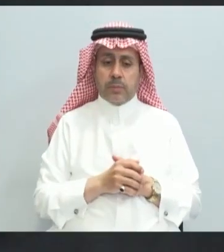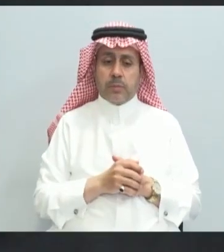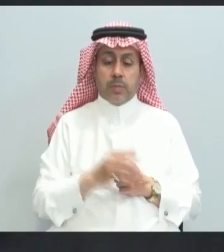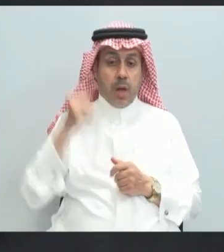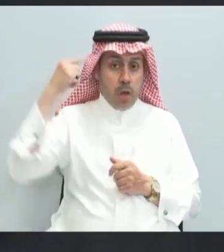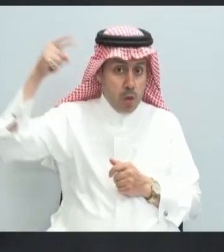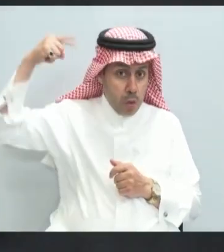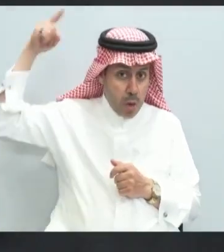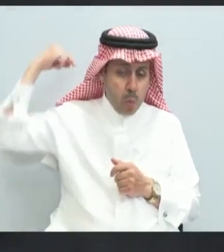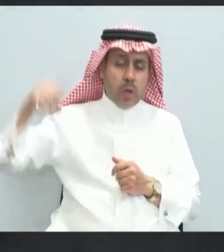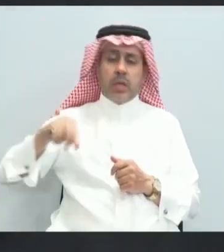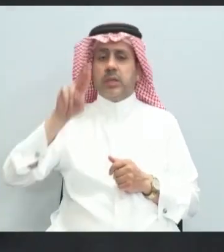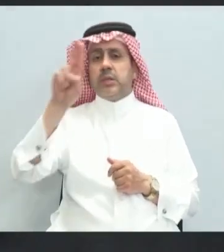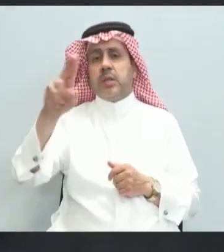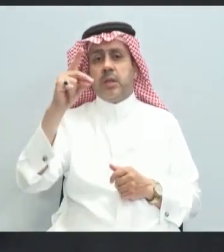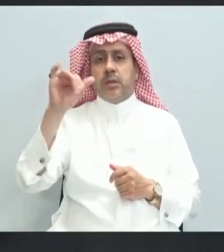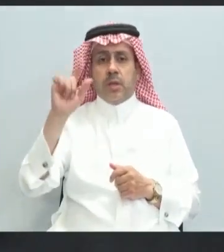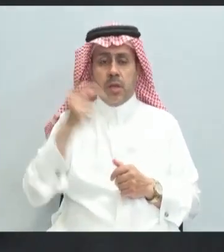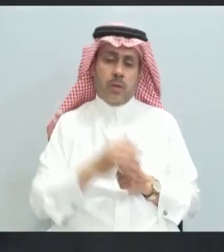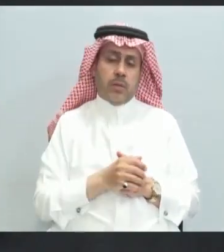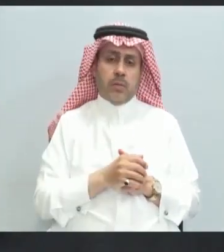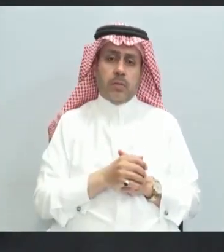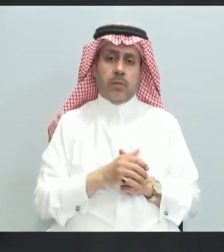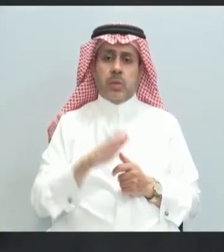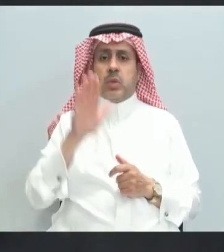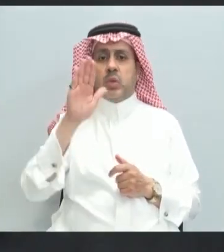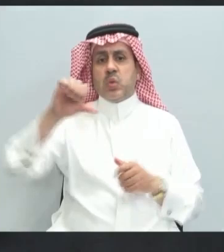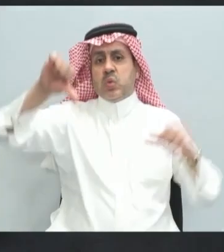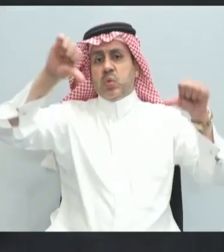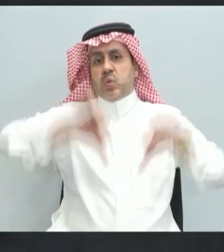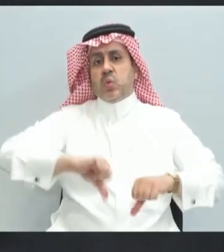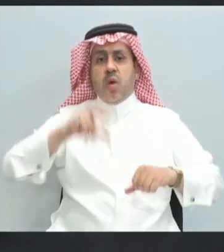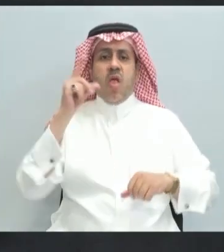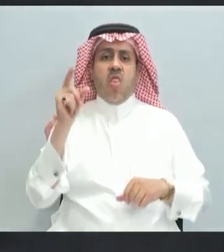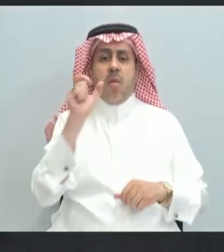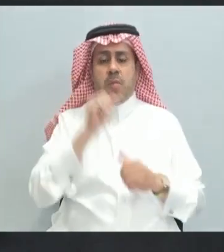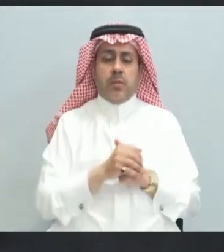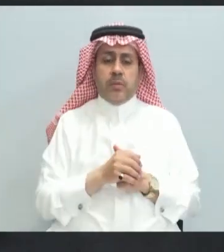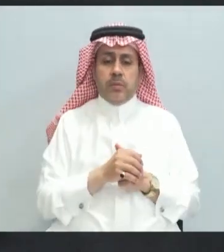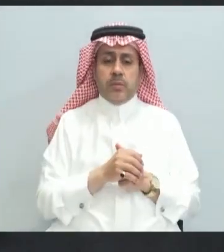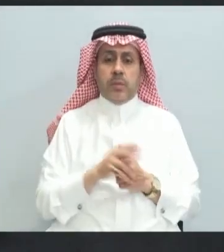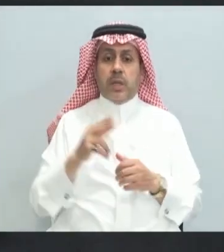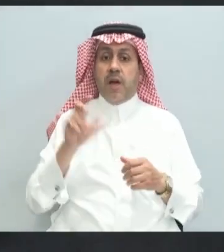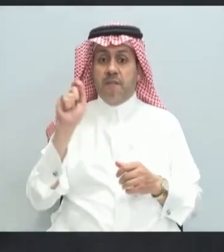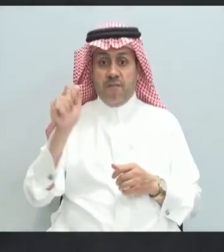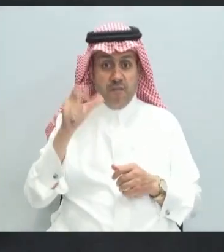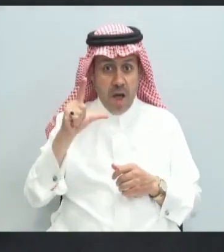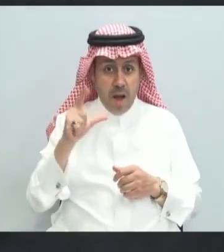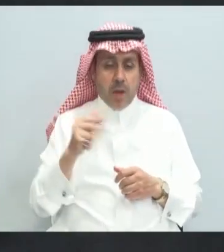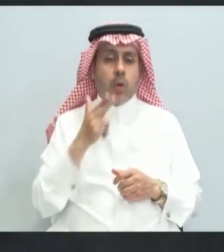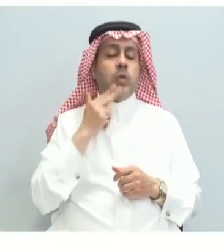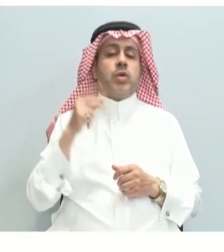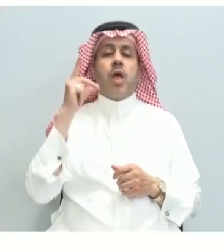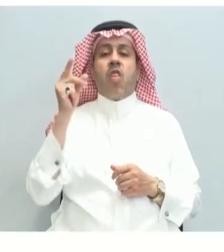في التطير ذكرنا أنه سوء ظن بالله تعالى الله وتقدس، التفاؤل